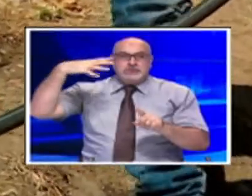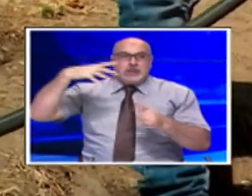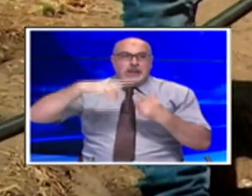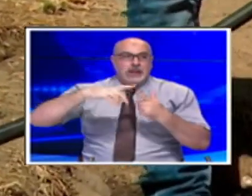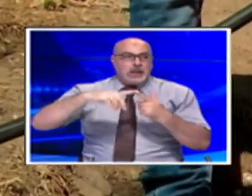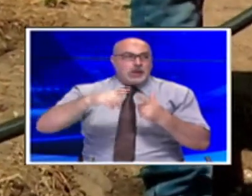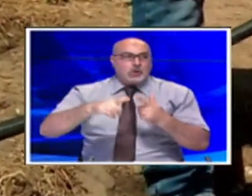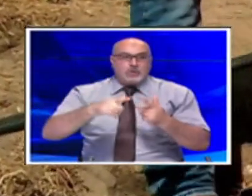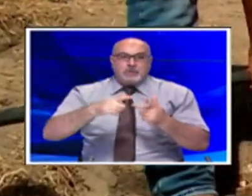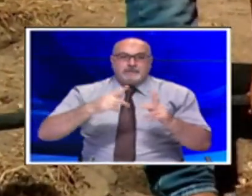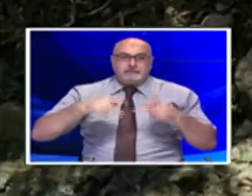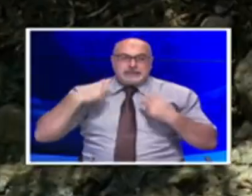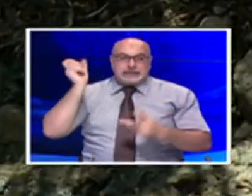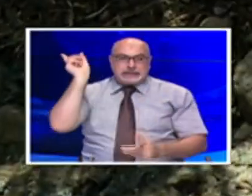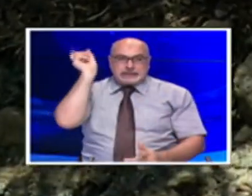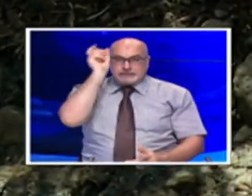مما يعيشون.